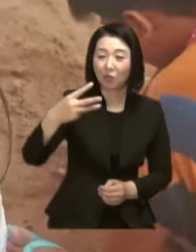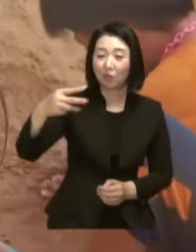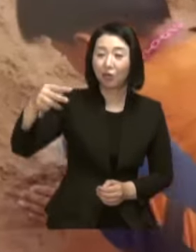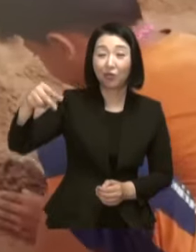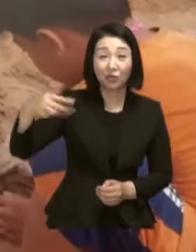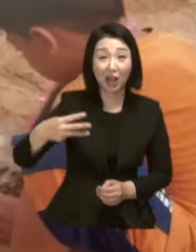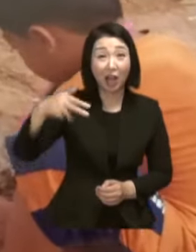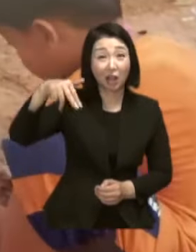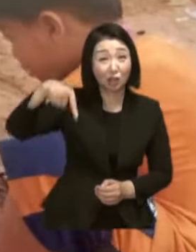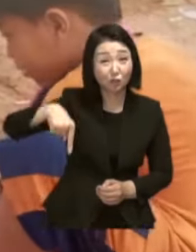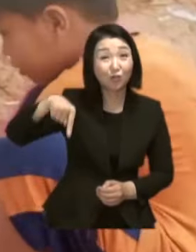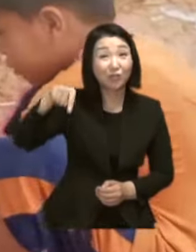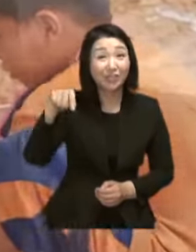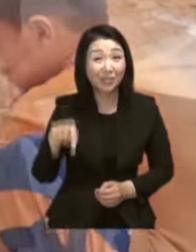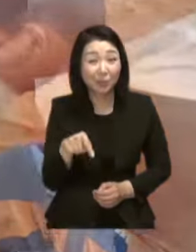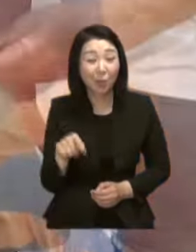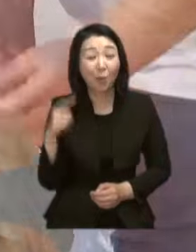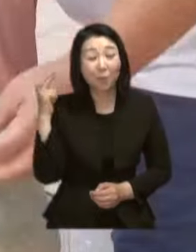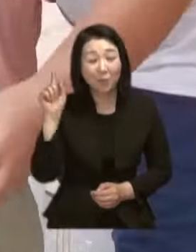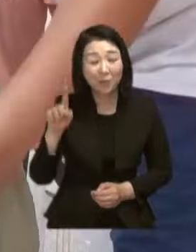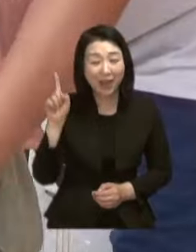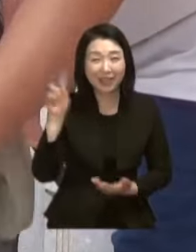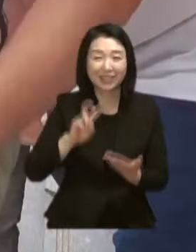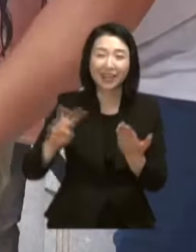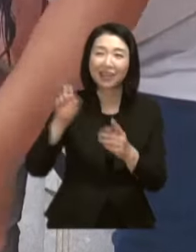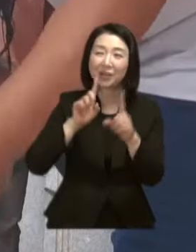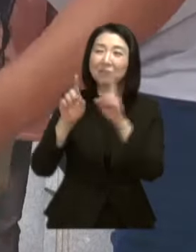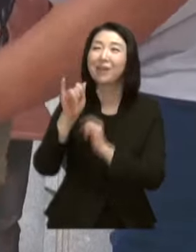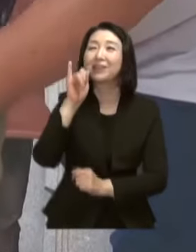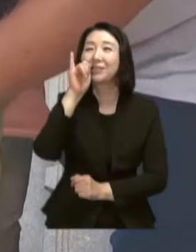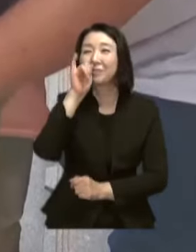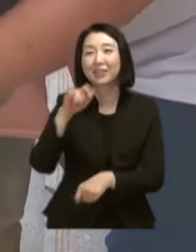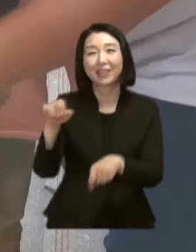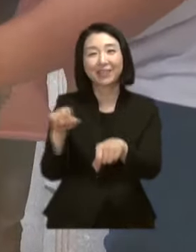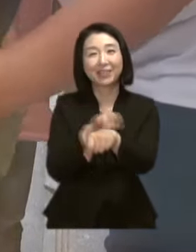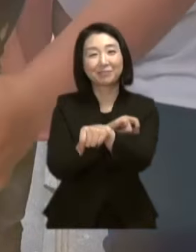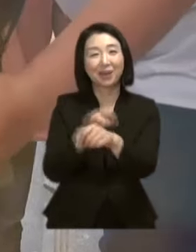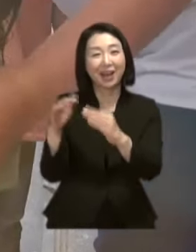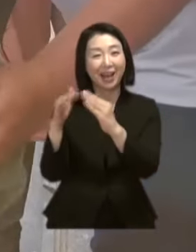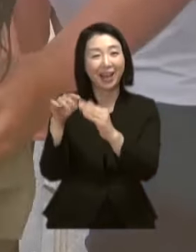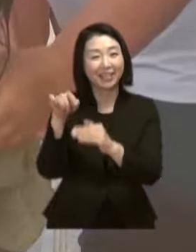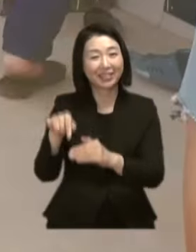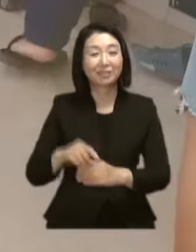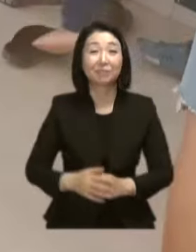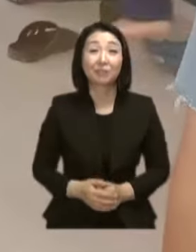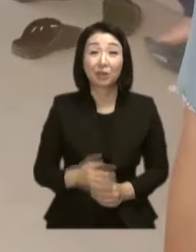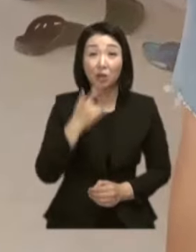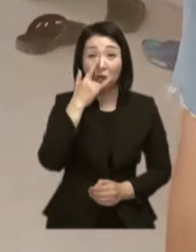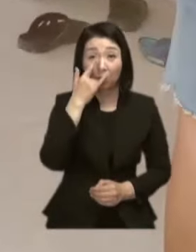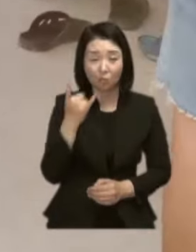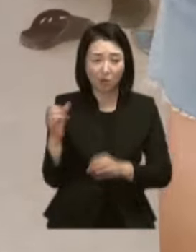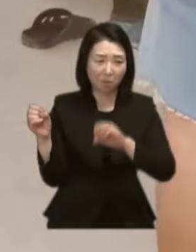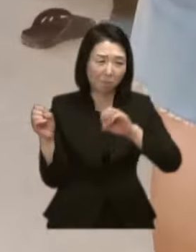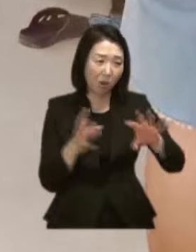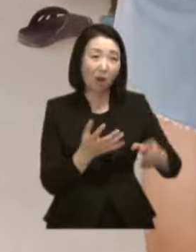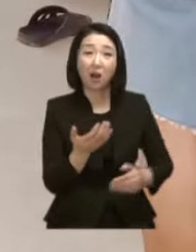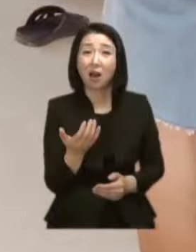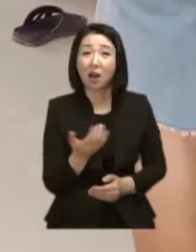마을엔 매일 찬양과 말씀이 흘러나오는 아주 특별한 집이 있다. 부모에게 버림받은